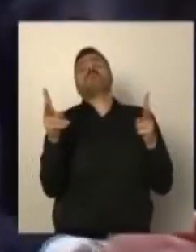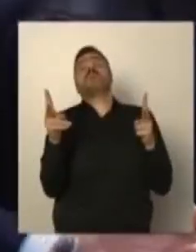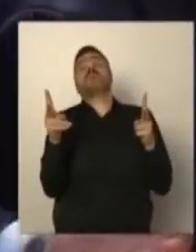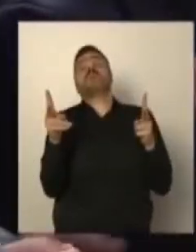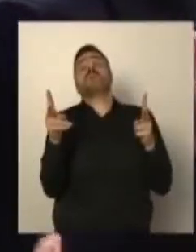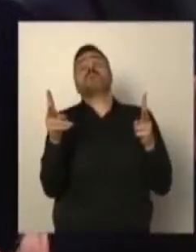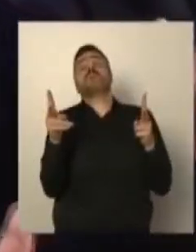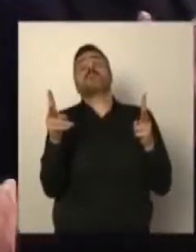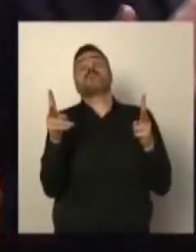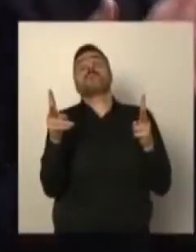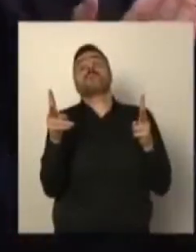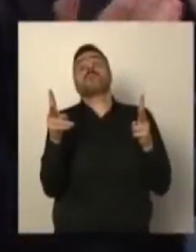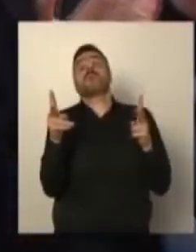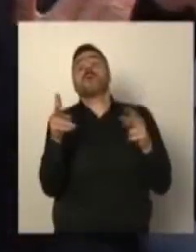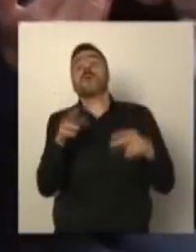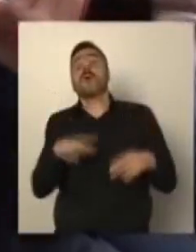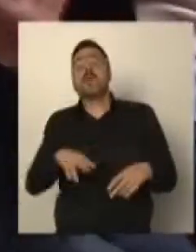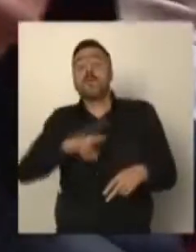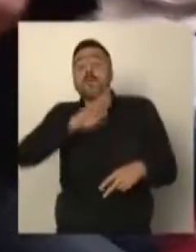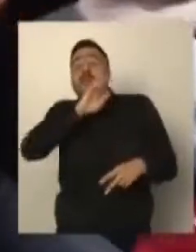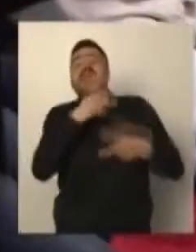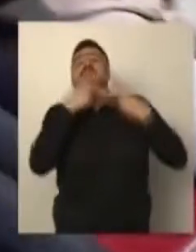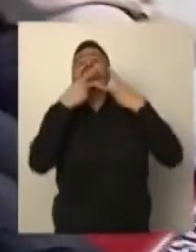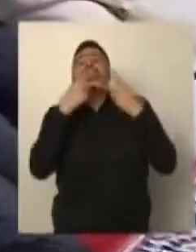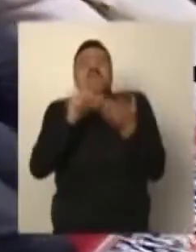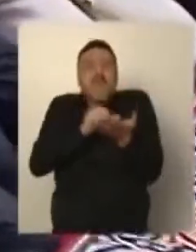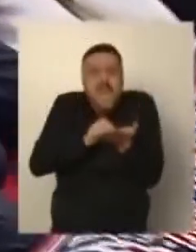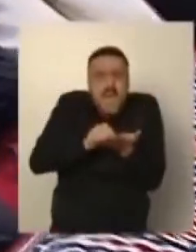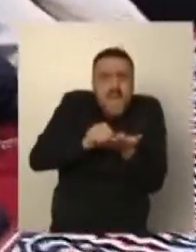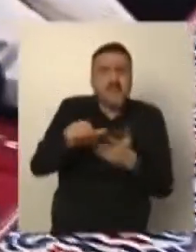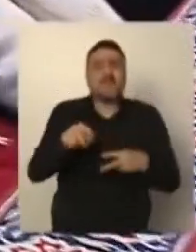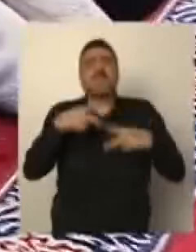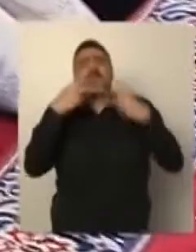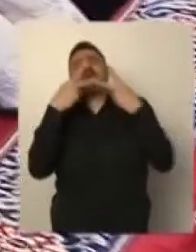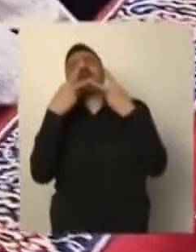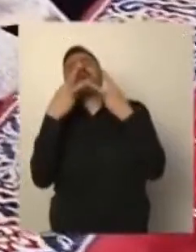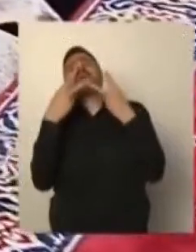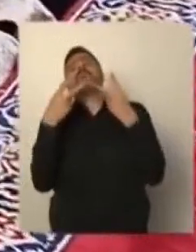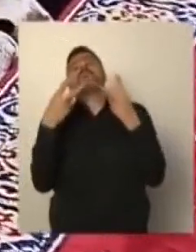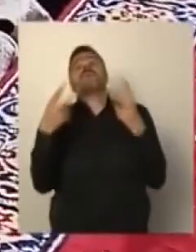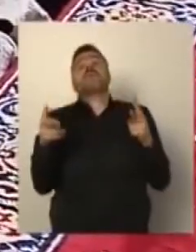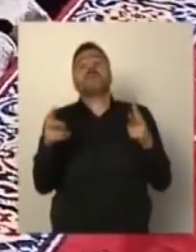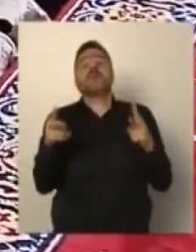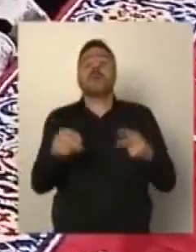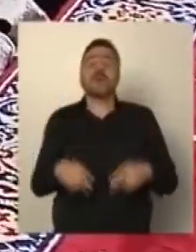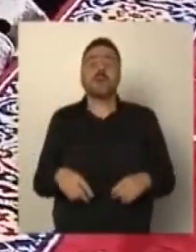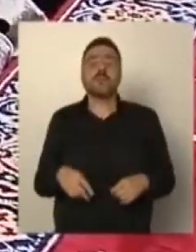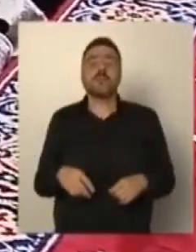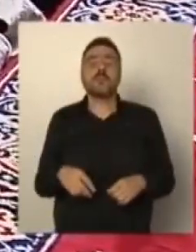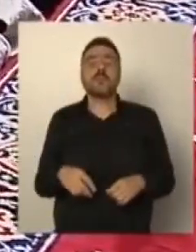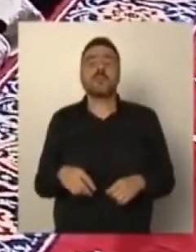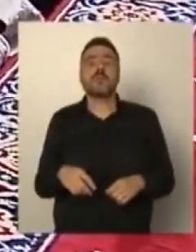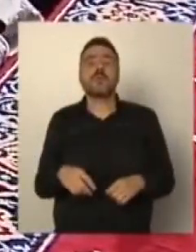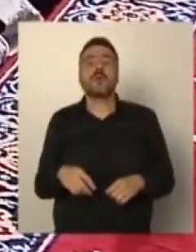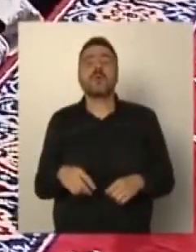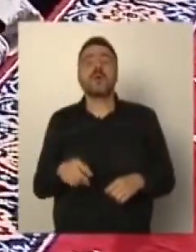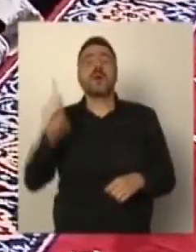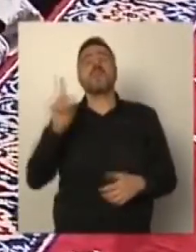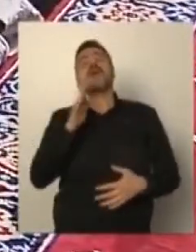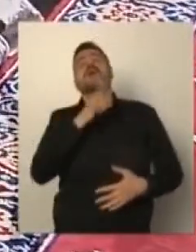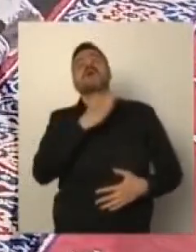Affedilmedik hiçbir günahımızı bırakma. Örtülmedik, gizlenmedik hiçbir ayıbımızı